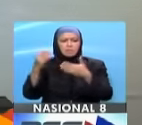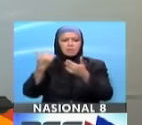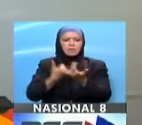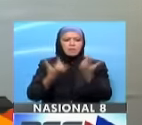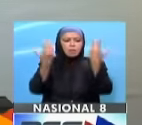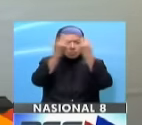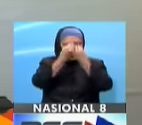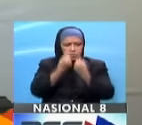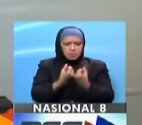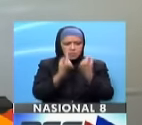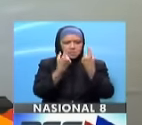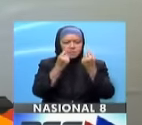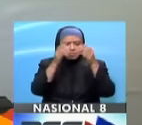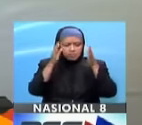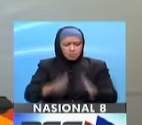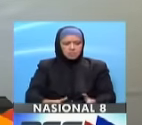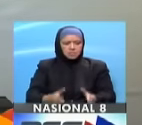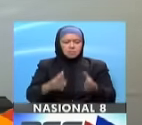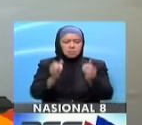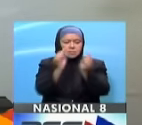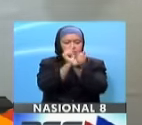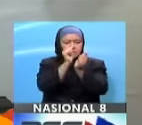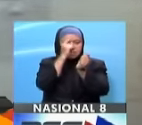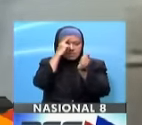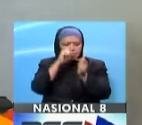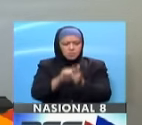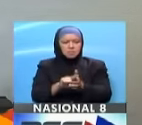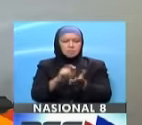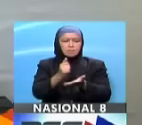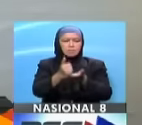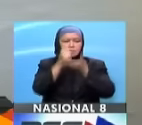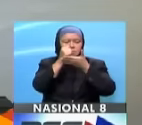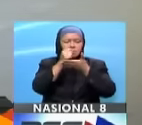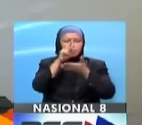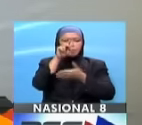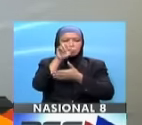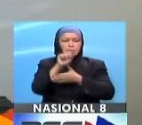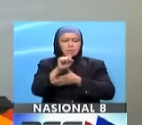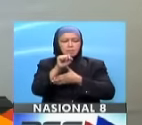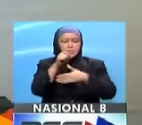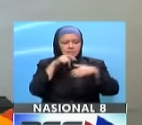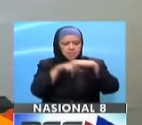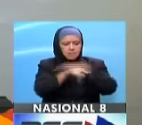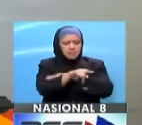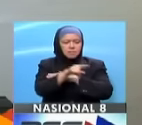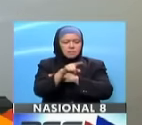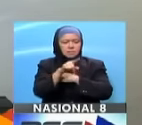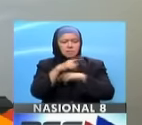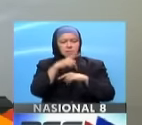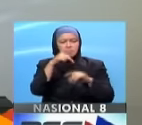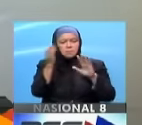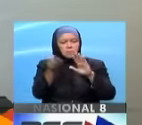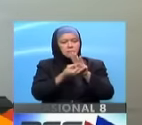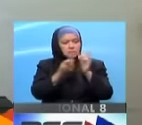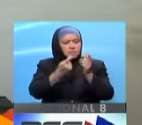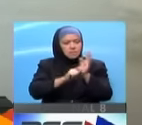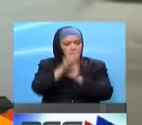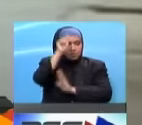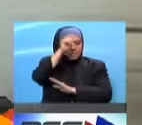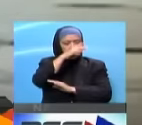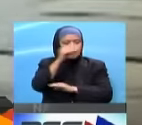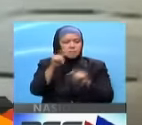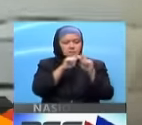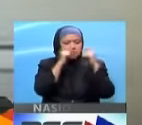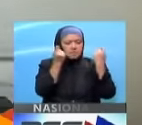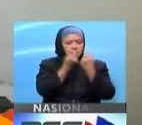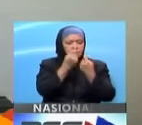reman bagi membantu siasatan kes berprofil tinggi itu. Dalam pada itu, Datuk Zainuddin berkata pasukan forensik hari ini